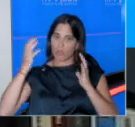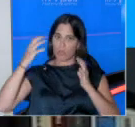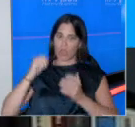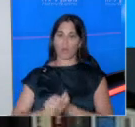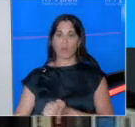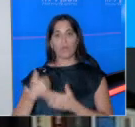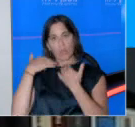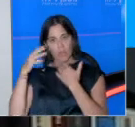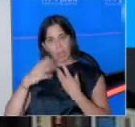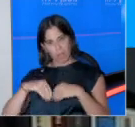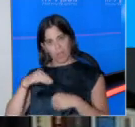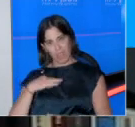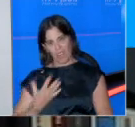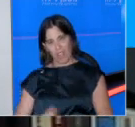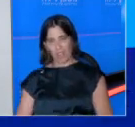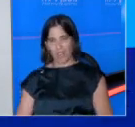מתוך המשפחה שלנו.